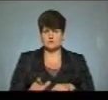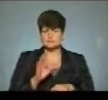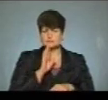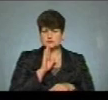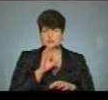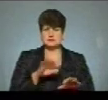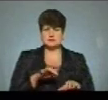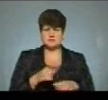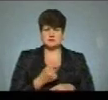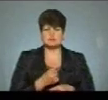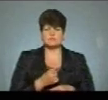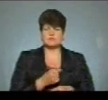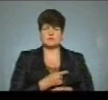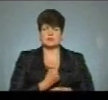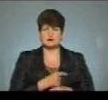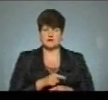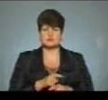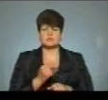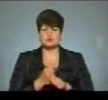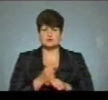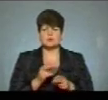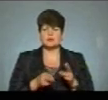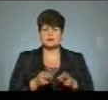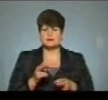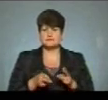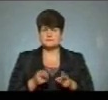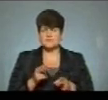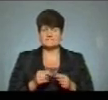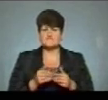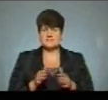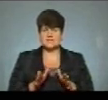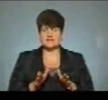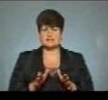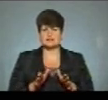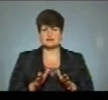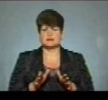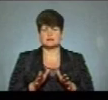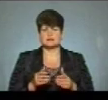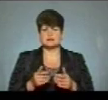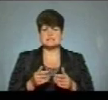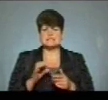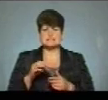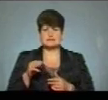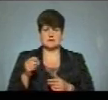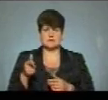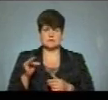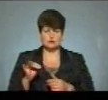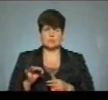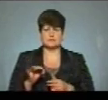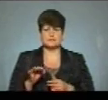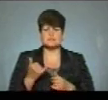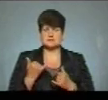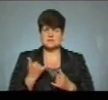ортопедо-травматологічне відділення, де їй було проведено ургентне оперативне втручання з приводу відкритого перелому стегна та гомілки. На даний час